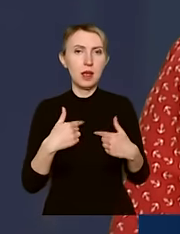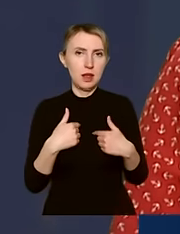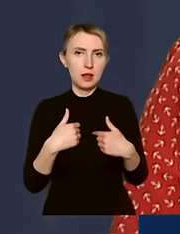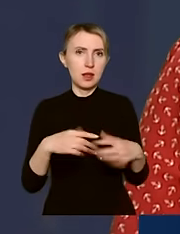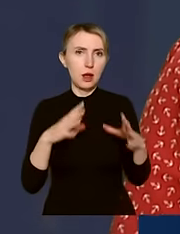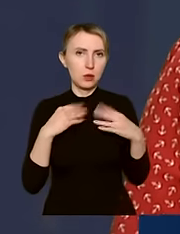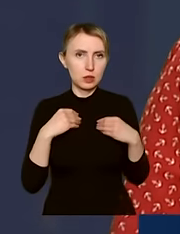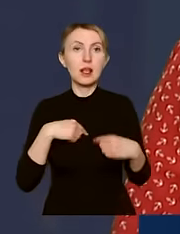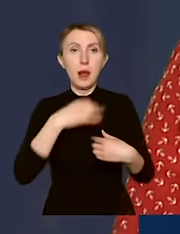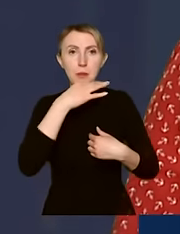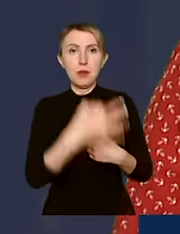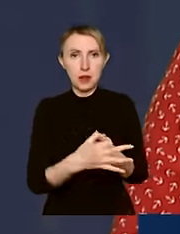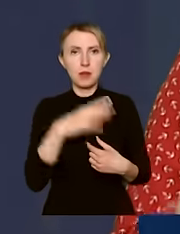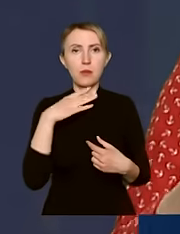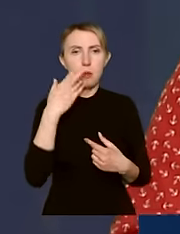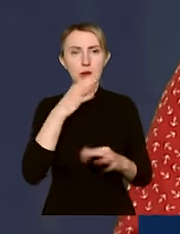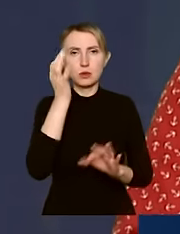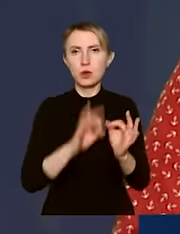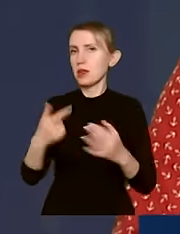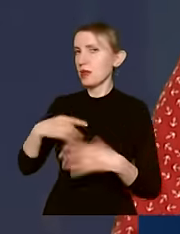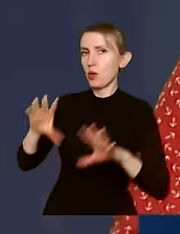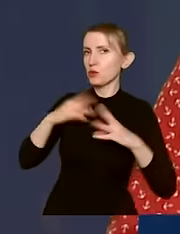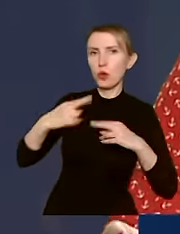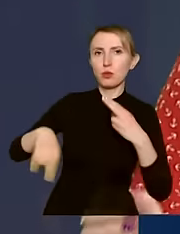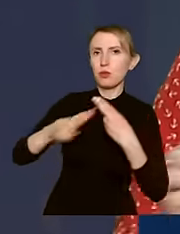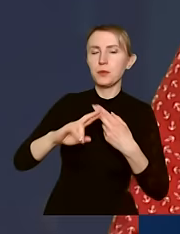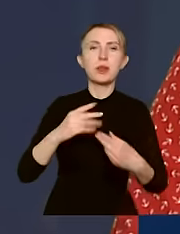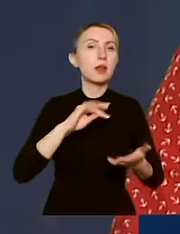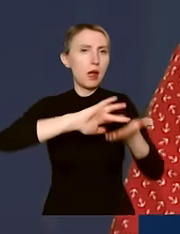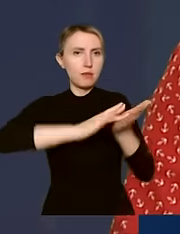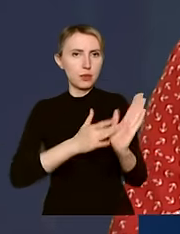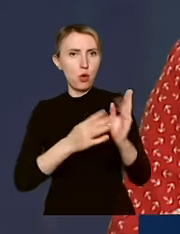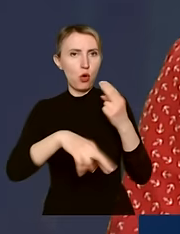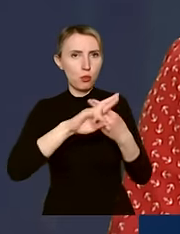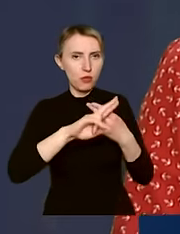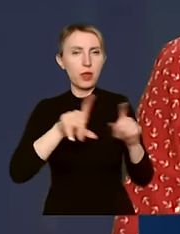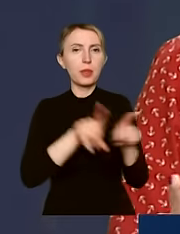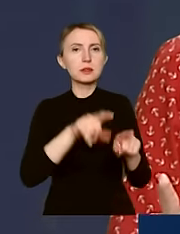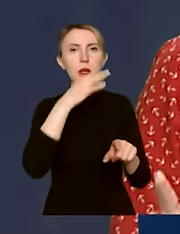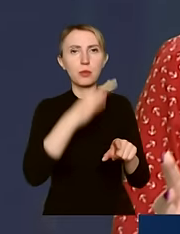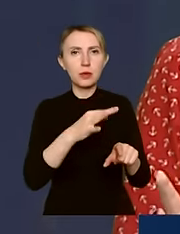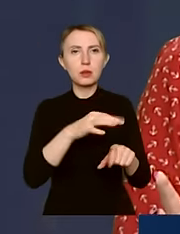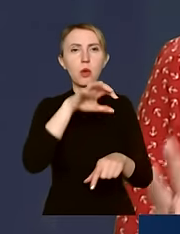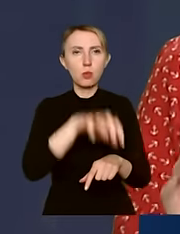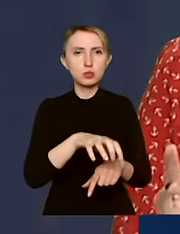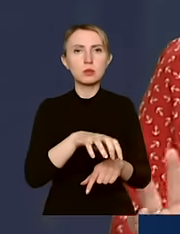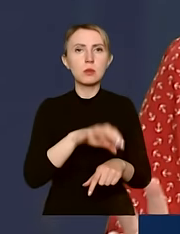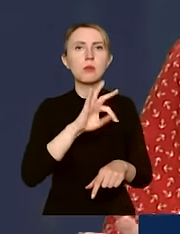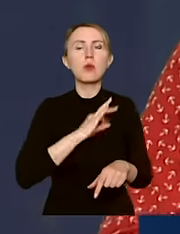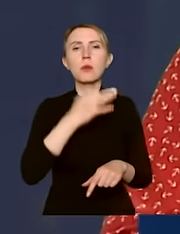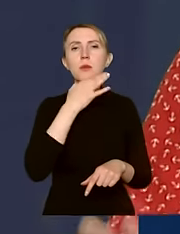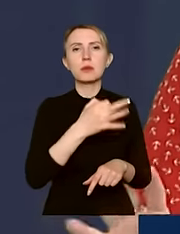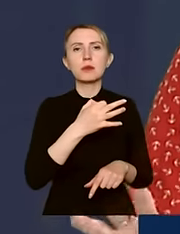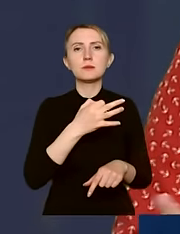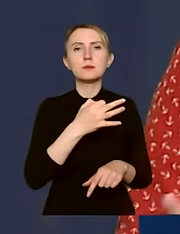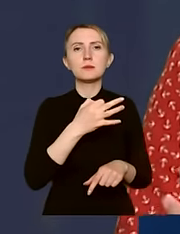Ja nie otrzymałem odpowiedzi. Ja zadałam pytanie bardzo konkretnie. Ja nie otrzymałem odpowiedzi. I dostałam pakiet odpowiedzi, także na pytania z obszaru... To one moje pytanie, ja może